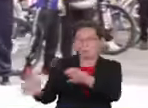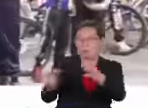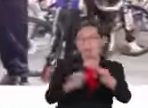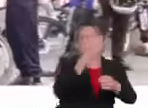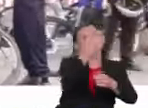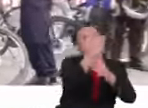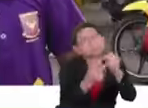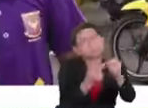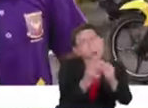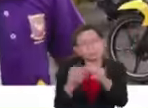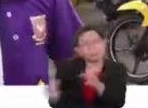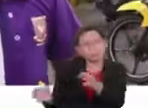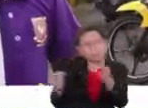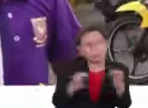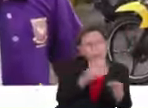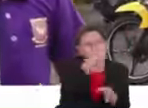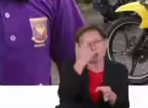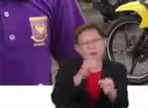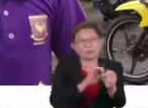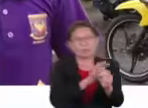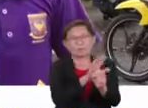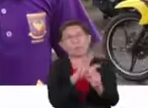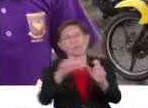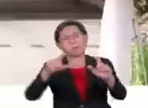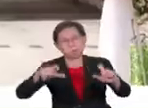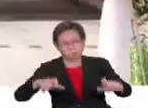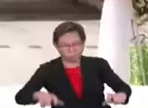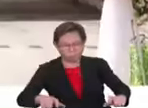selama 2 tahun akibat pandemik COVID-19.